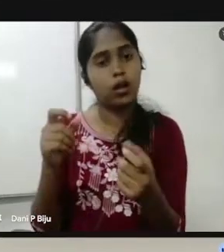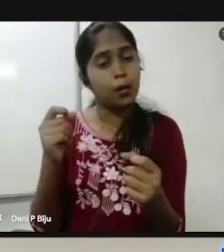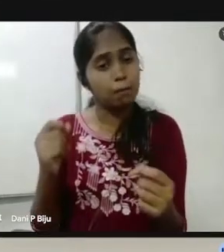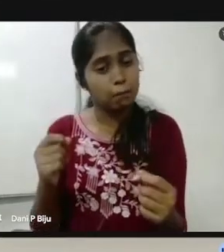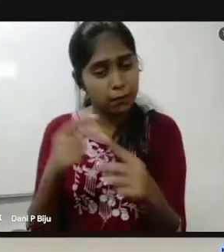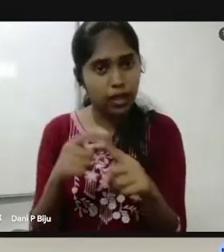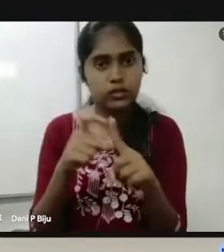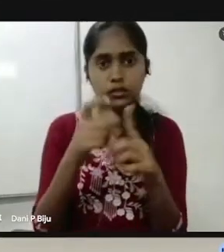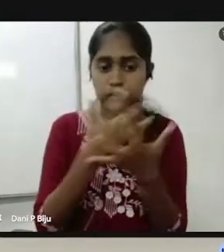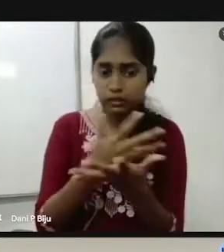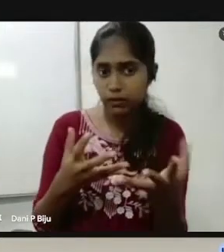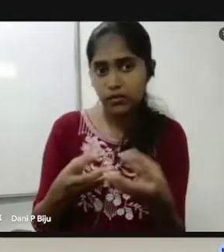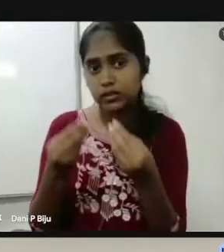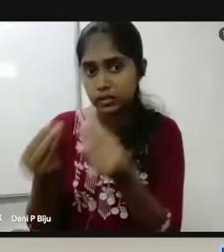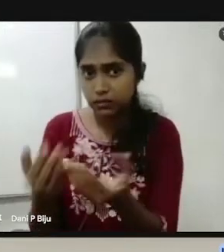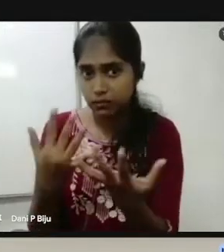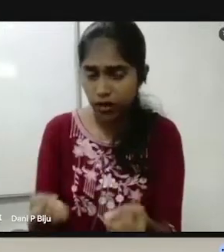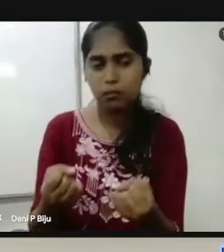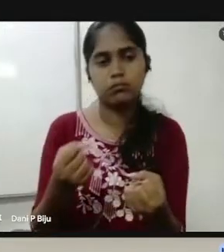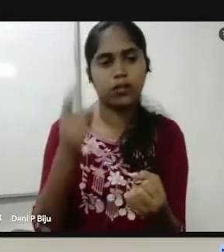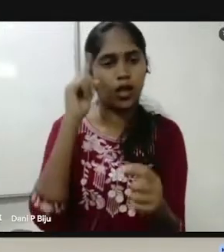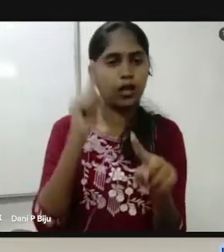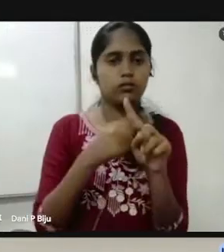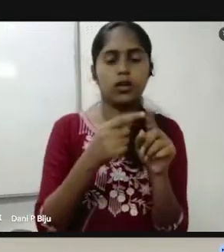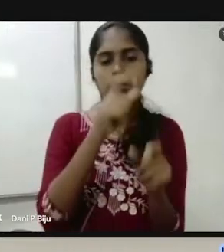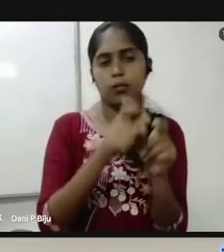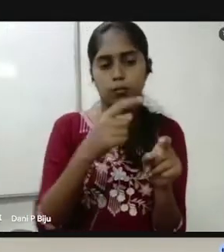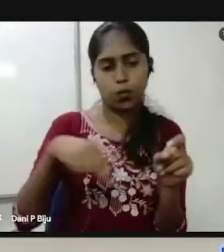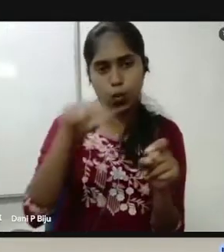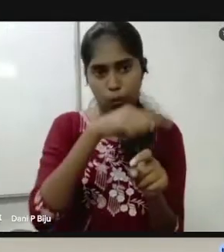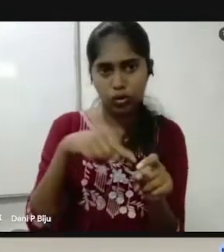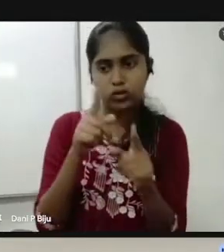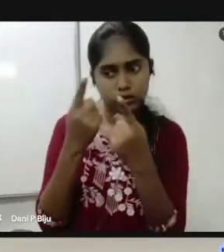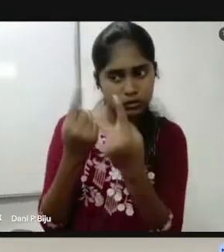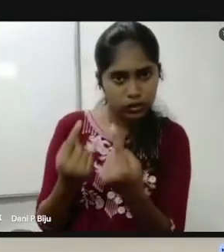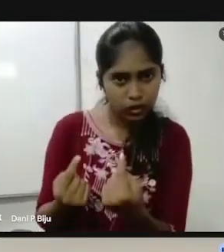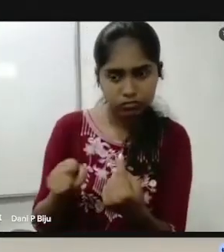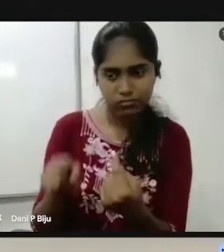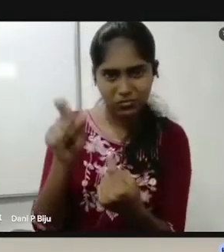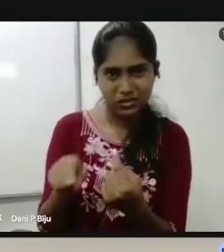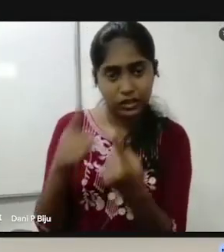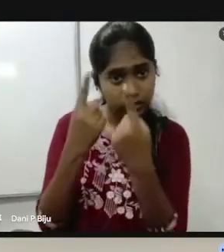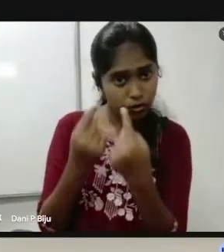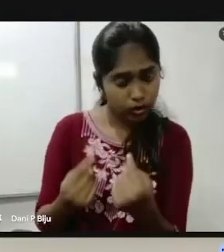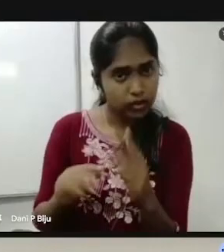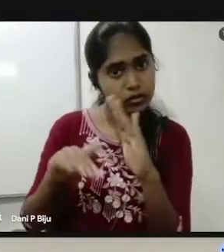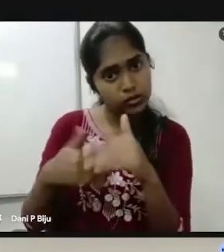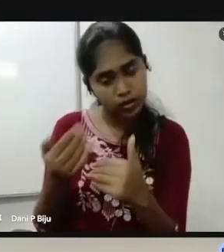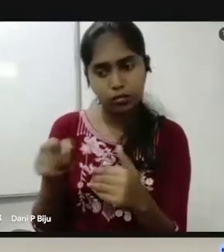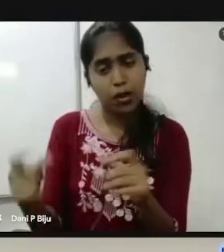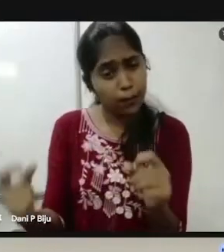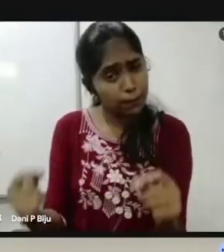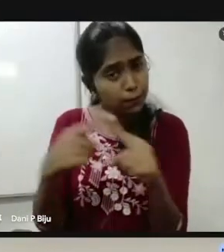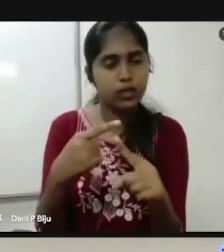അപ്പം അത് വളരെ ഇമ്പോർട്ടന്റ് ആണ്. അത് ചെയ്യുകയും വേണം. നിങ്ങൾക്ക് ആർക്കാണ് റെഫർ ചെയ്യേണ്ടതെന്ന് അറിയില്ല എന്നുണ്ടെങ്കിൽ ഡെഫിനറ്റ്ലി ഒരു SLP, ഒരു